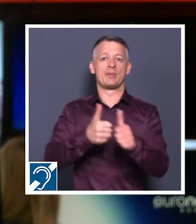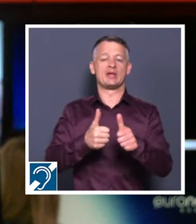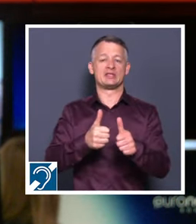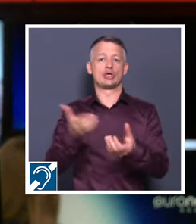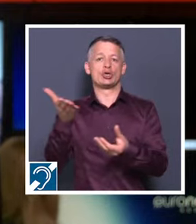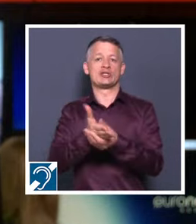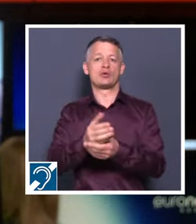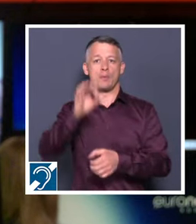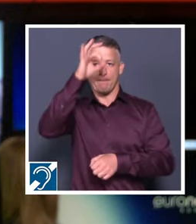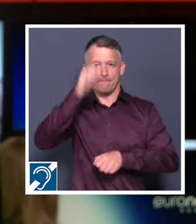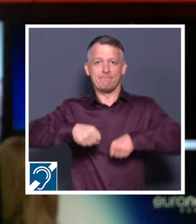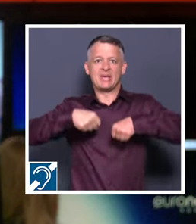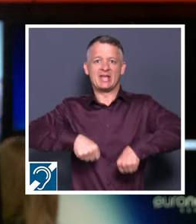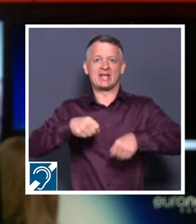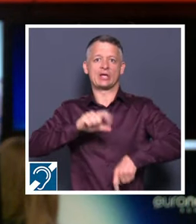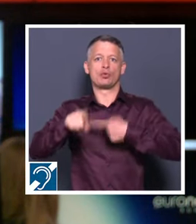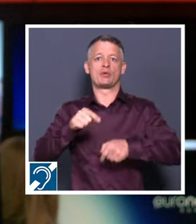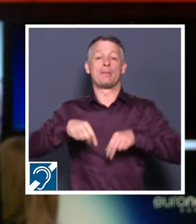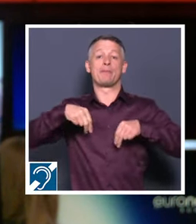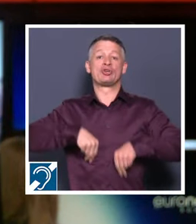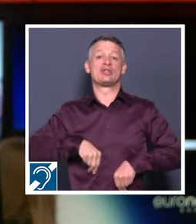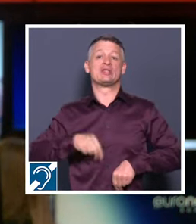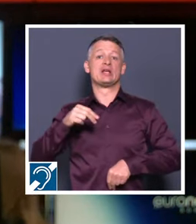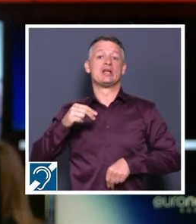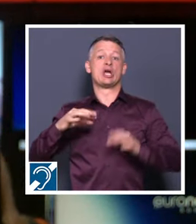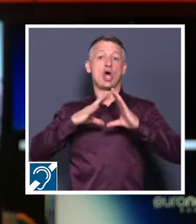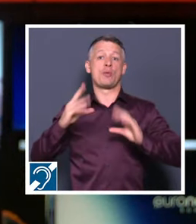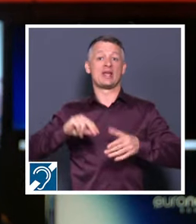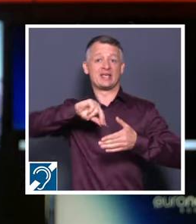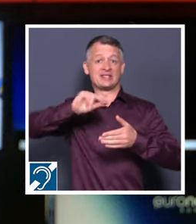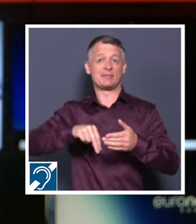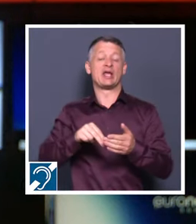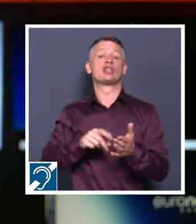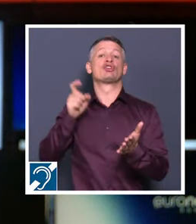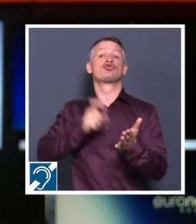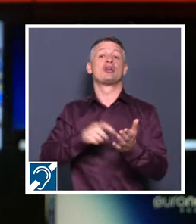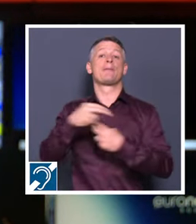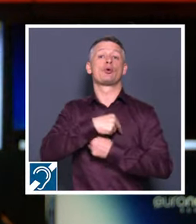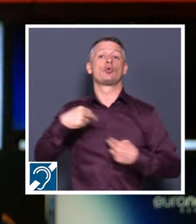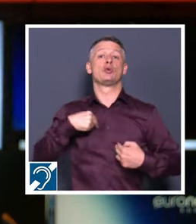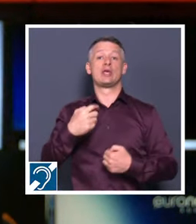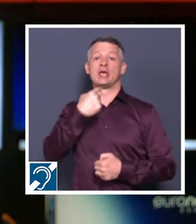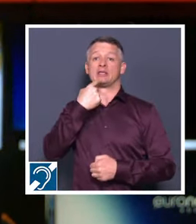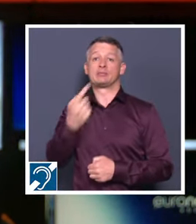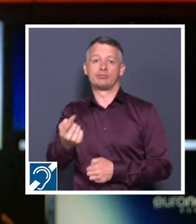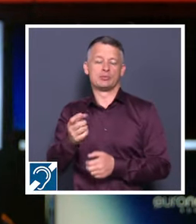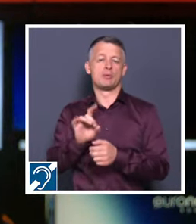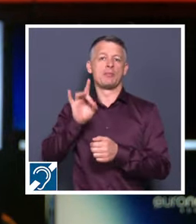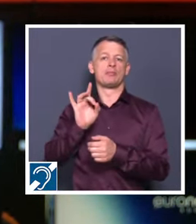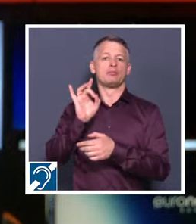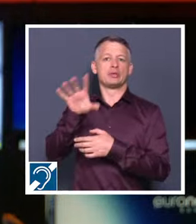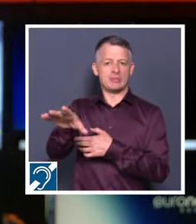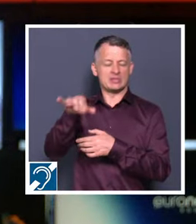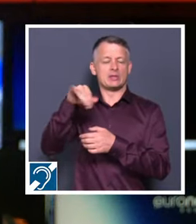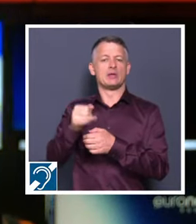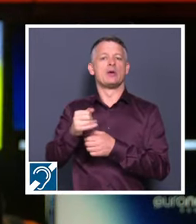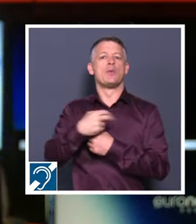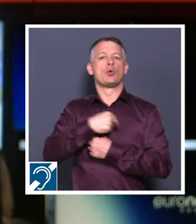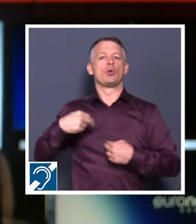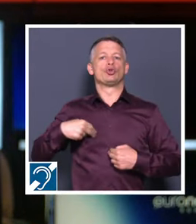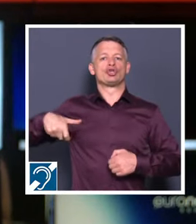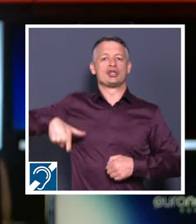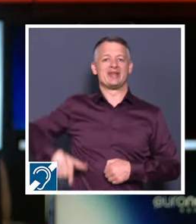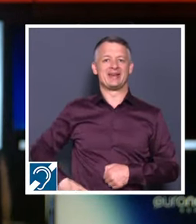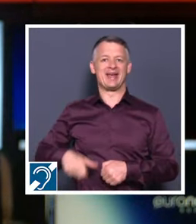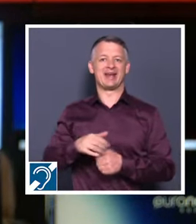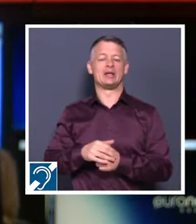semnat cererile procurorilor. Ministrul Justiției a transmis deja procurorului general al parchetului de pe lângă Înalta Curte de Casație și